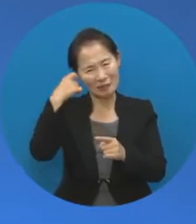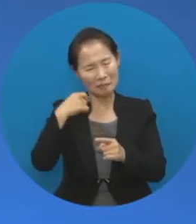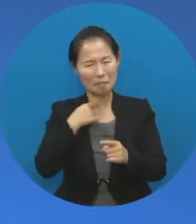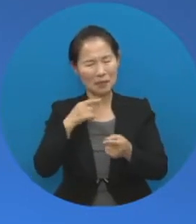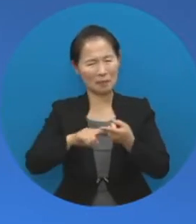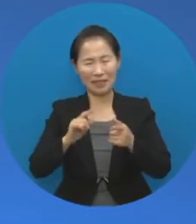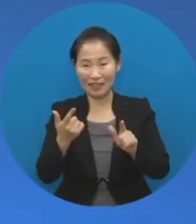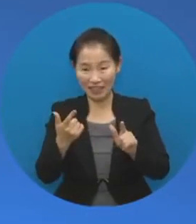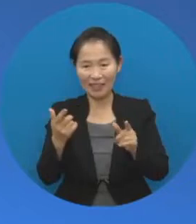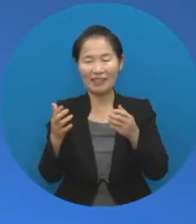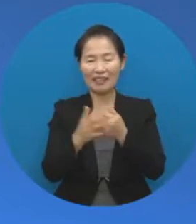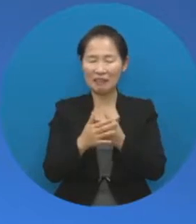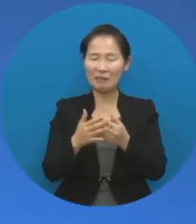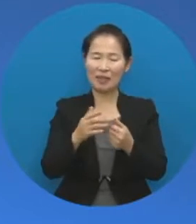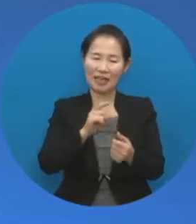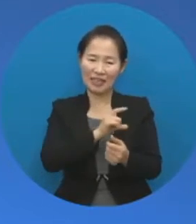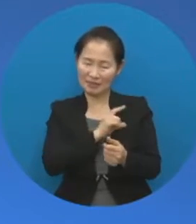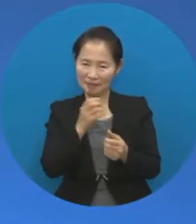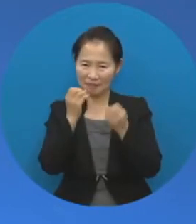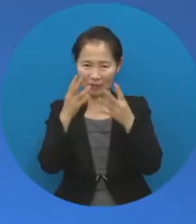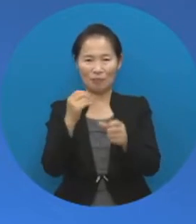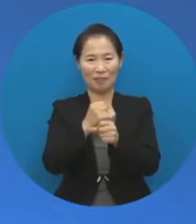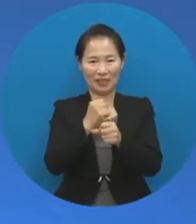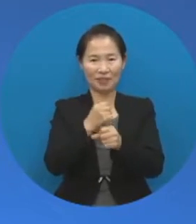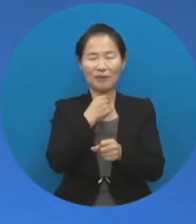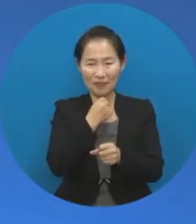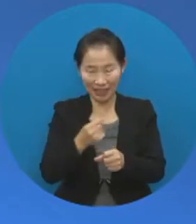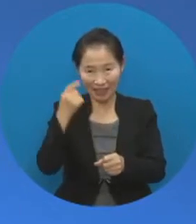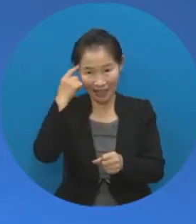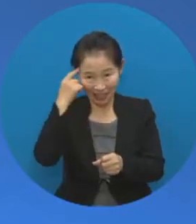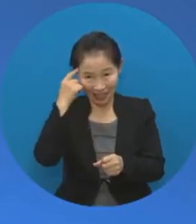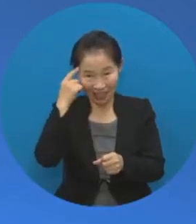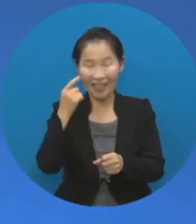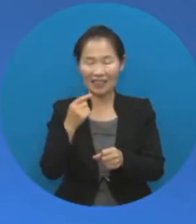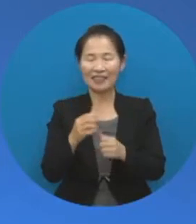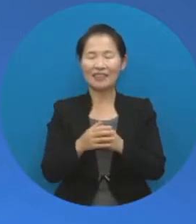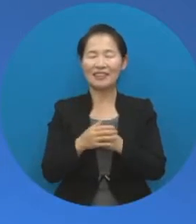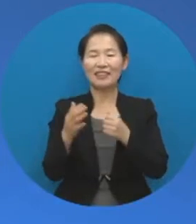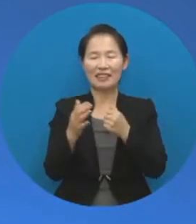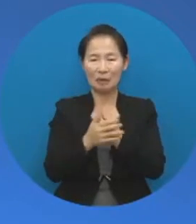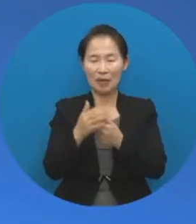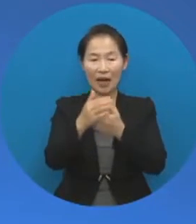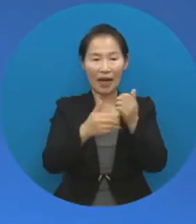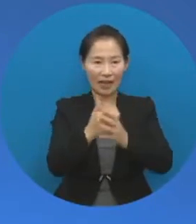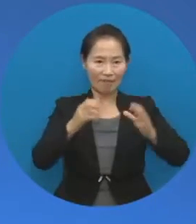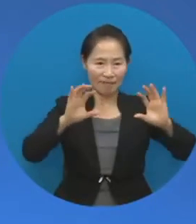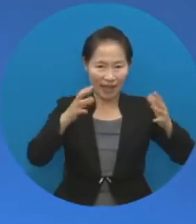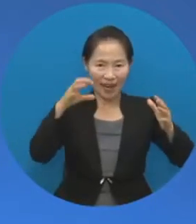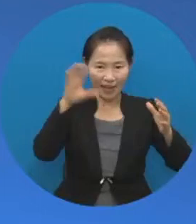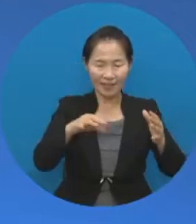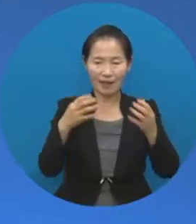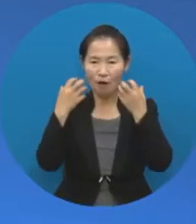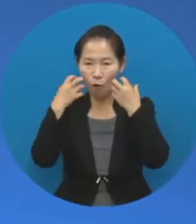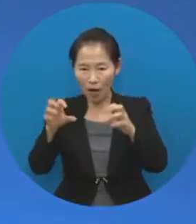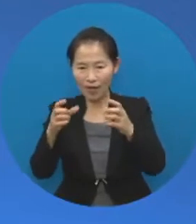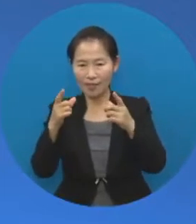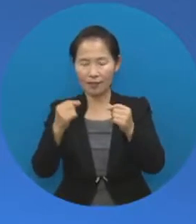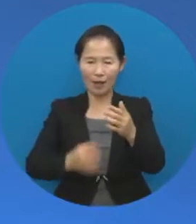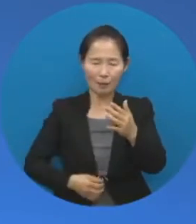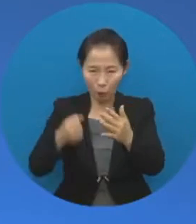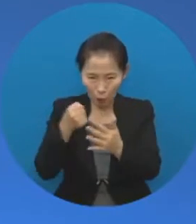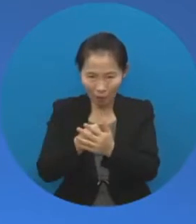별명을 지어야겠다 생각하고 별명을 하나님 나라에서 호랑이처럼 용맹한 용사